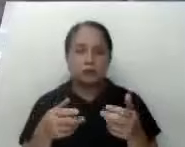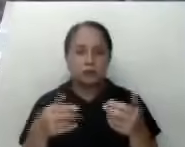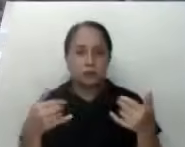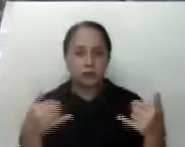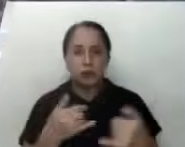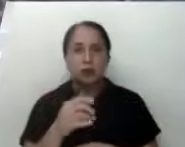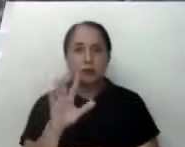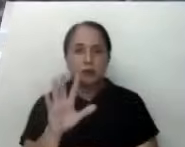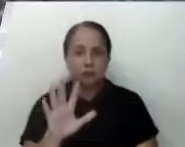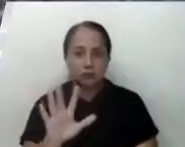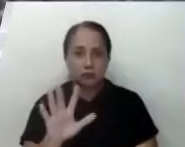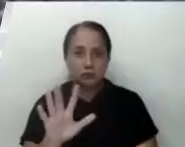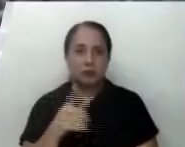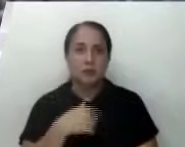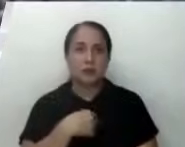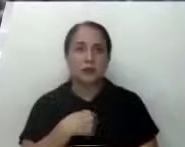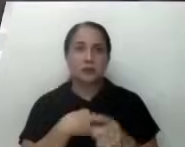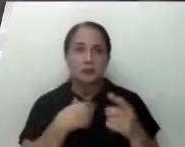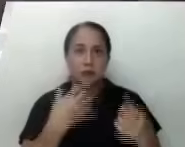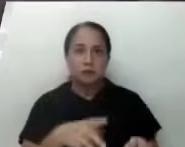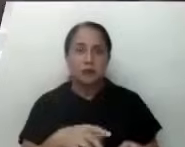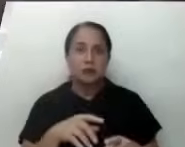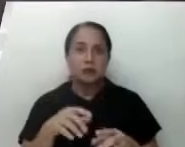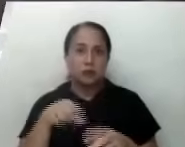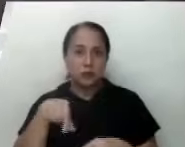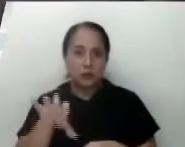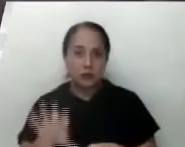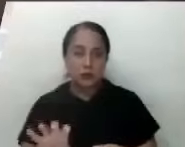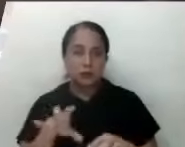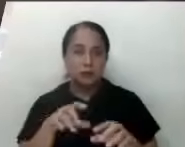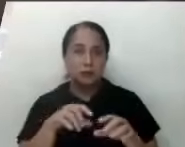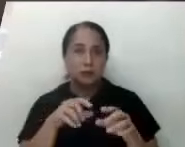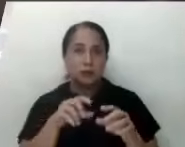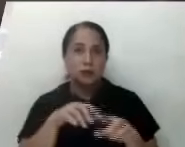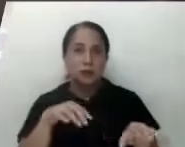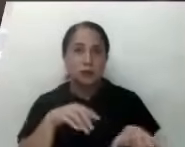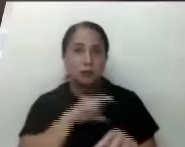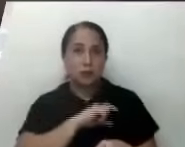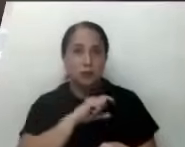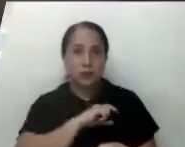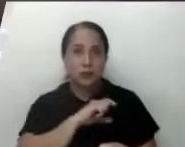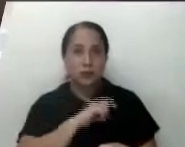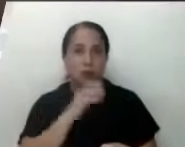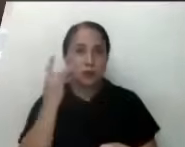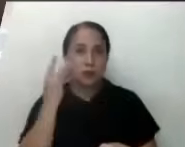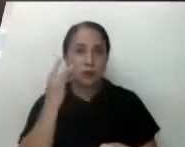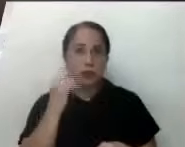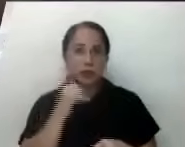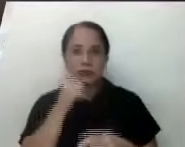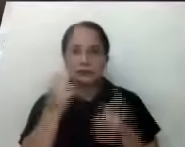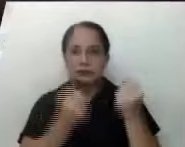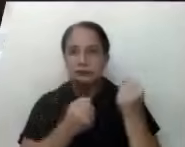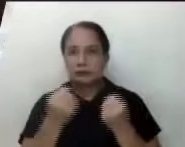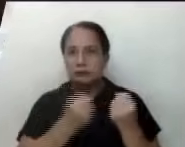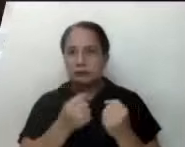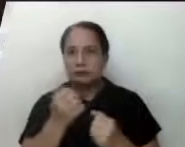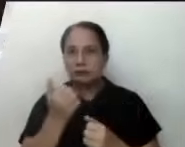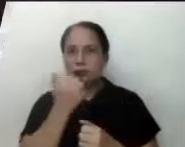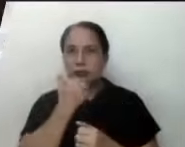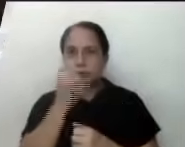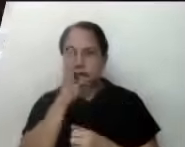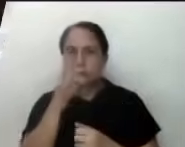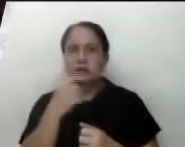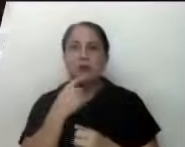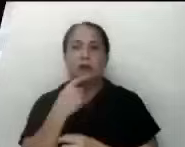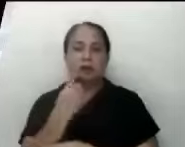rin daw ng Quezon City Traffic Enforcement Group ang naturang pulis dahil sa reckless driving. Iginit din ng PNP